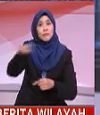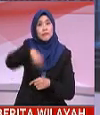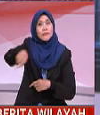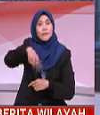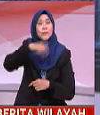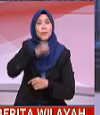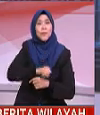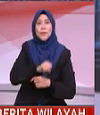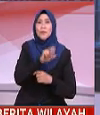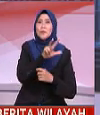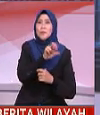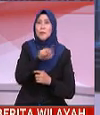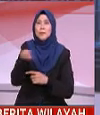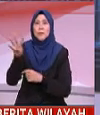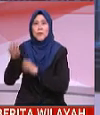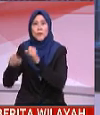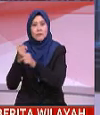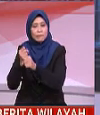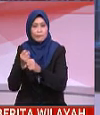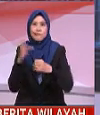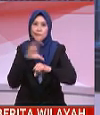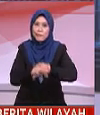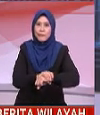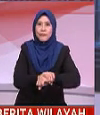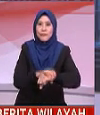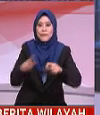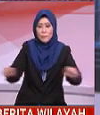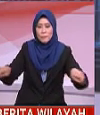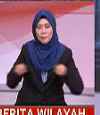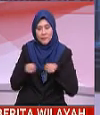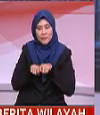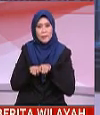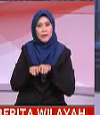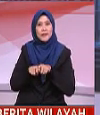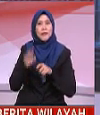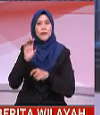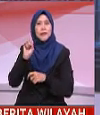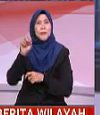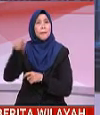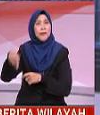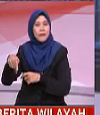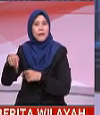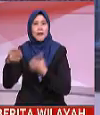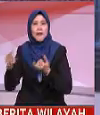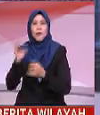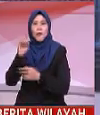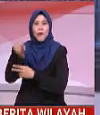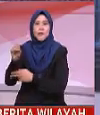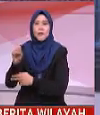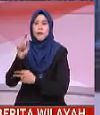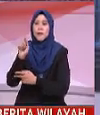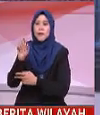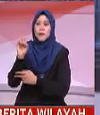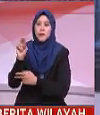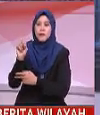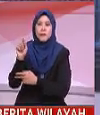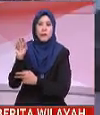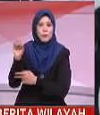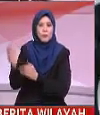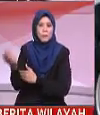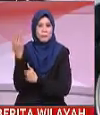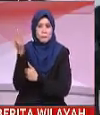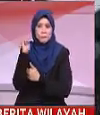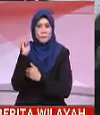20 hingga 40 tahun itu ditahan di beberapa lokasi sekitar seberang Perai dalam Ops Tonto pagi tadi.